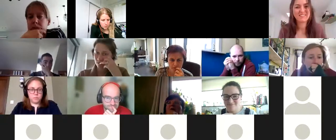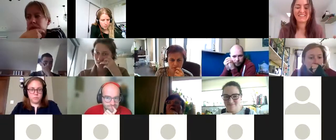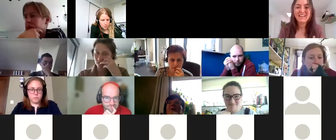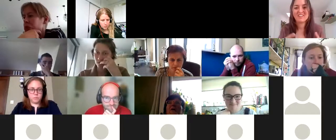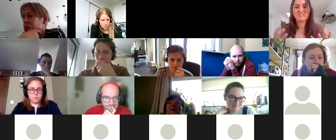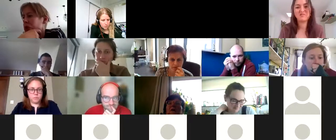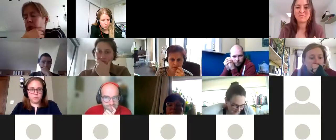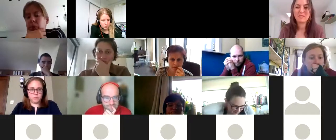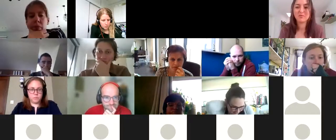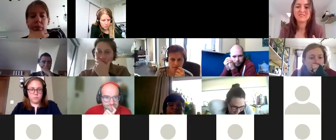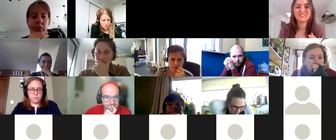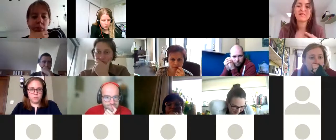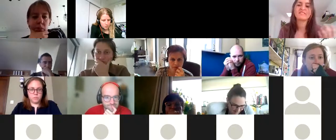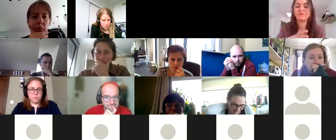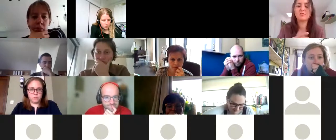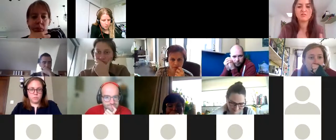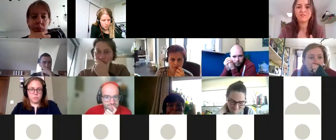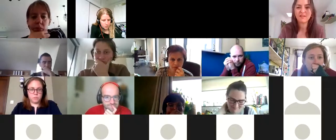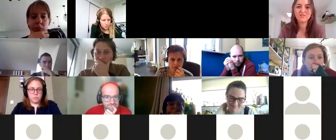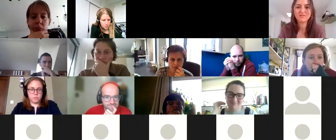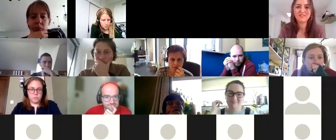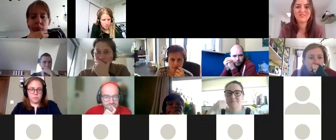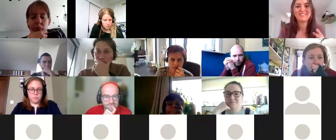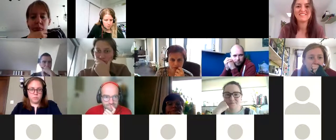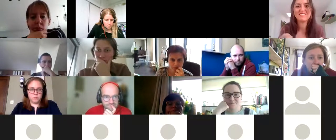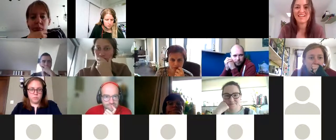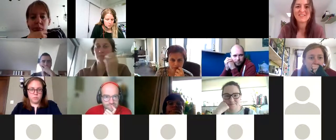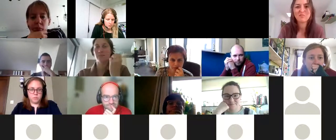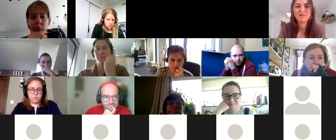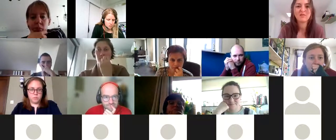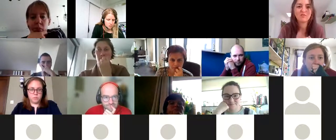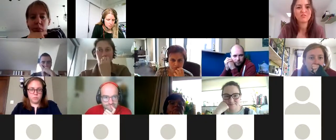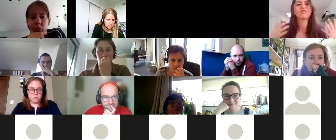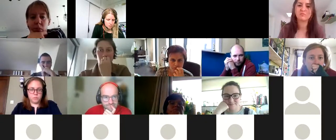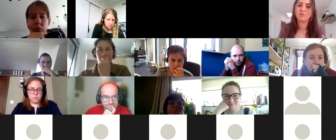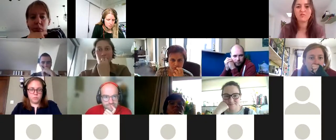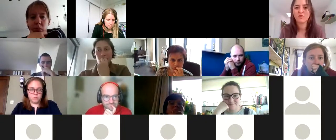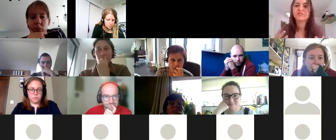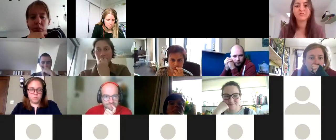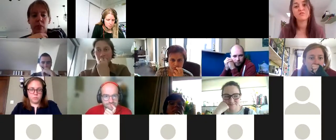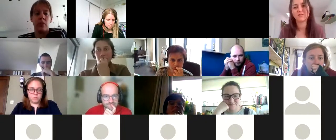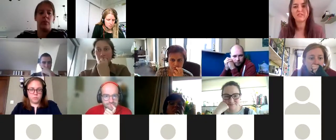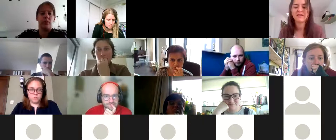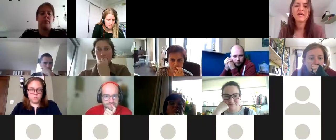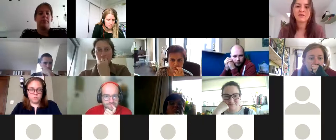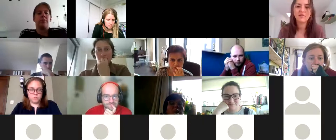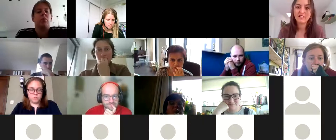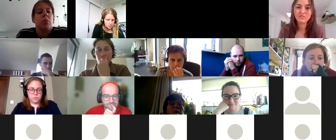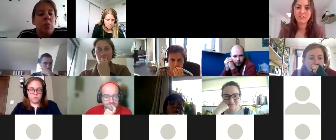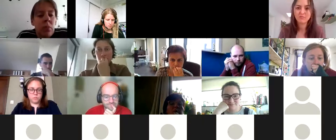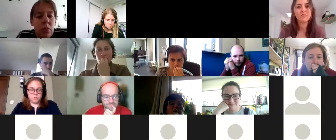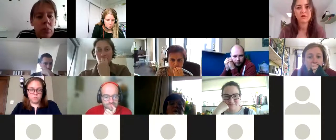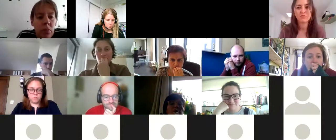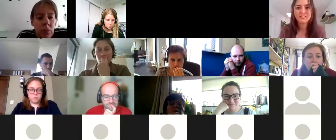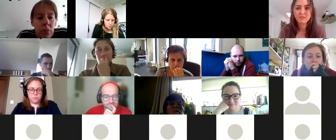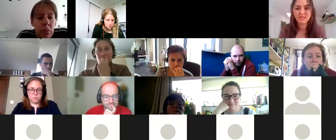staat als je in een bubbelsysteem werkt, met die bubbels van 50, was dat natuurlijk een iets kleinere ploeg animatoren nog. Die bubbels van 100 of 200 geven wel al iets